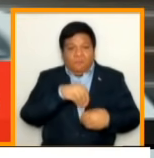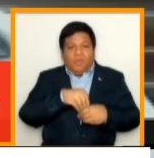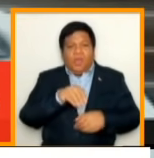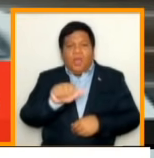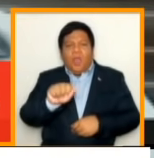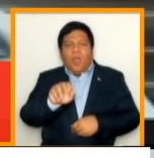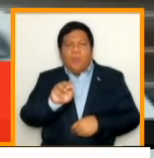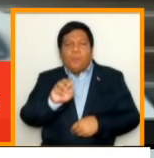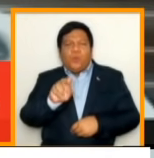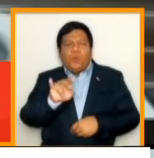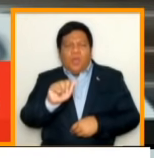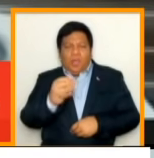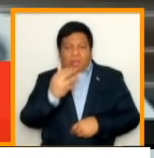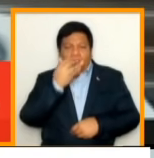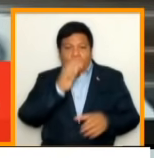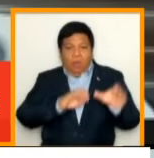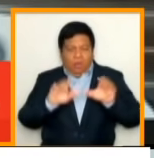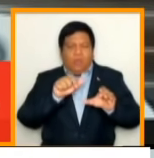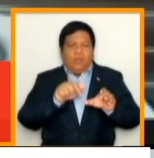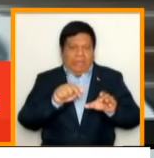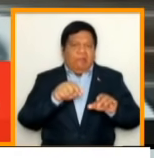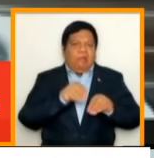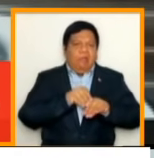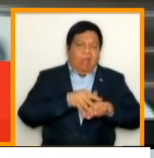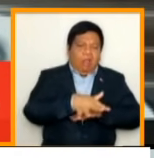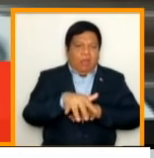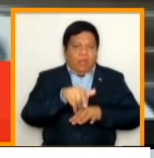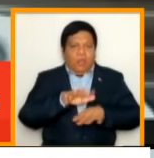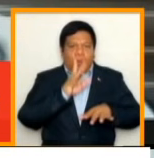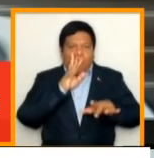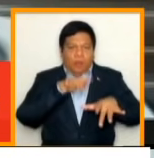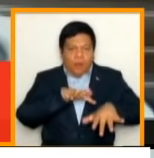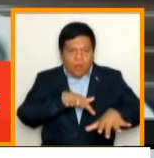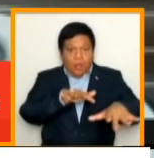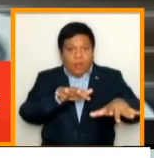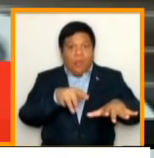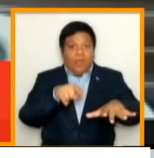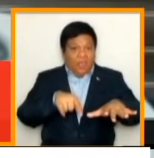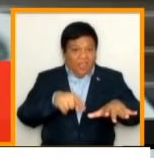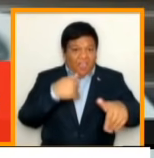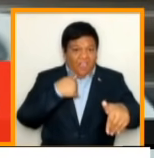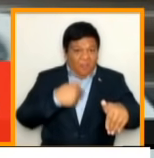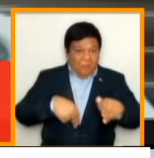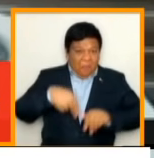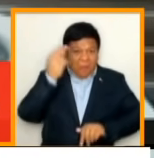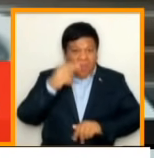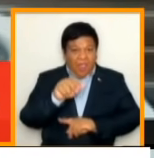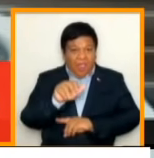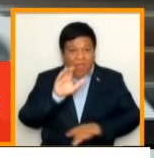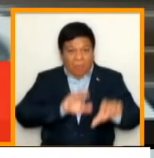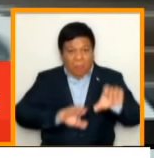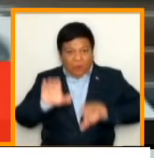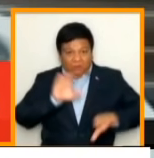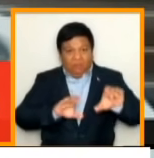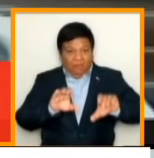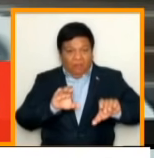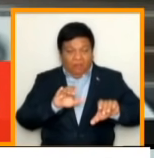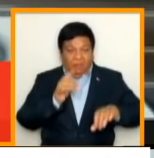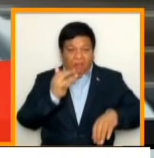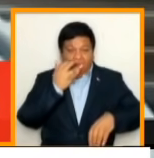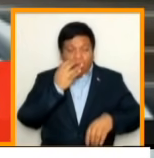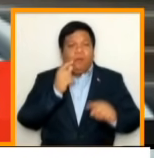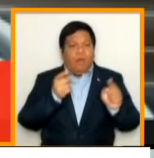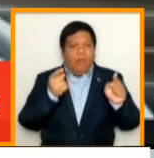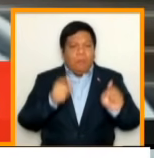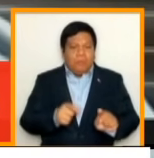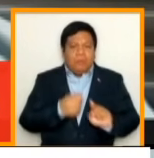ang cause naman ng posibleng pagbaba pagtaas ng level ng ammonia ay yung decomposition ng mga organic